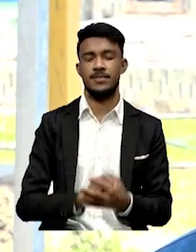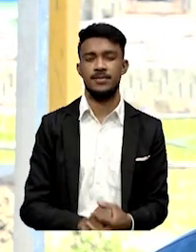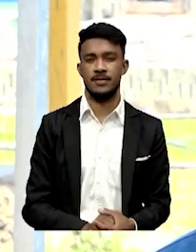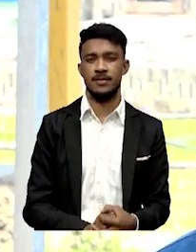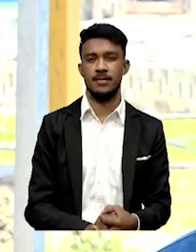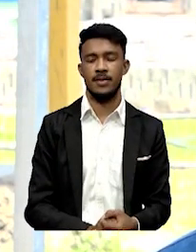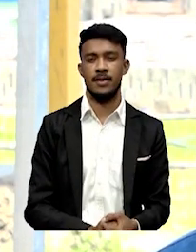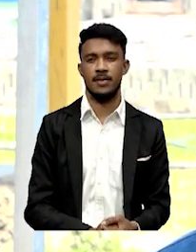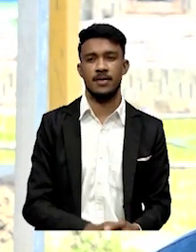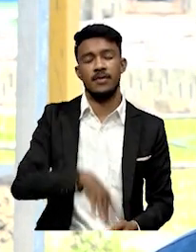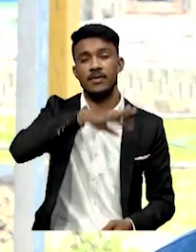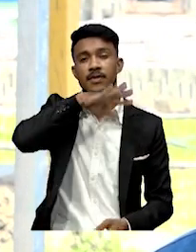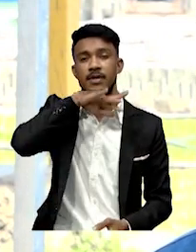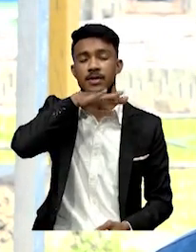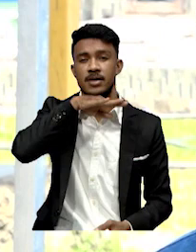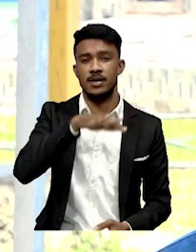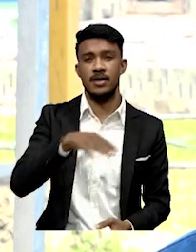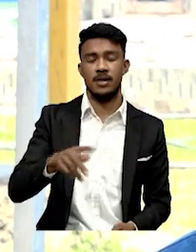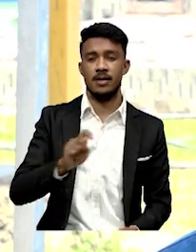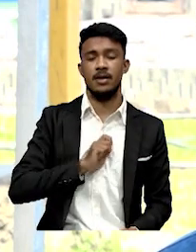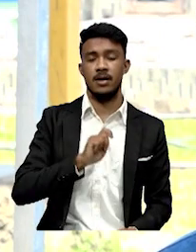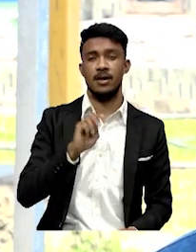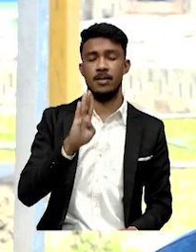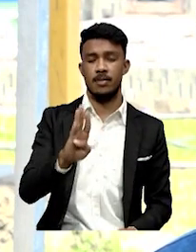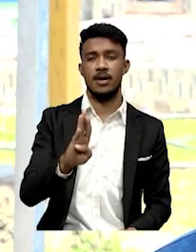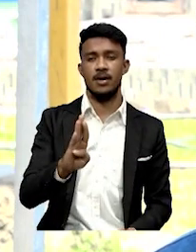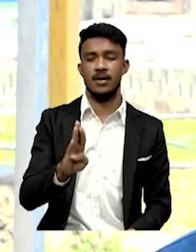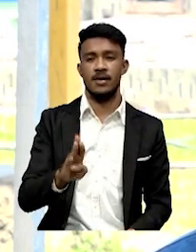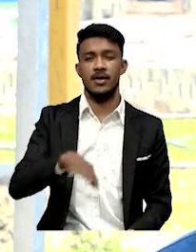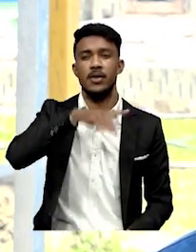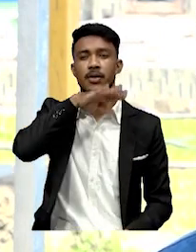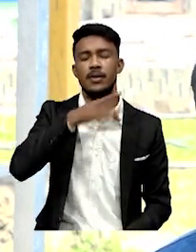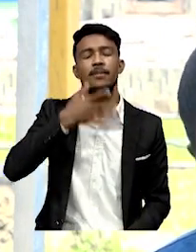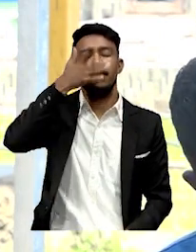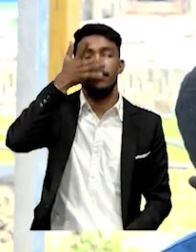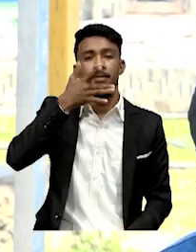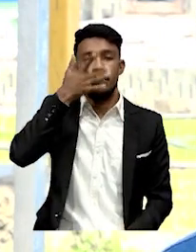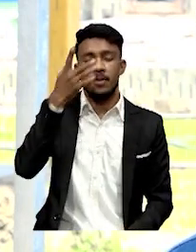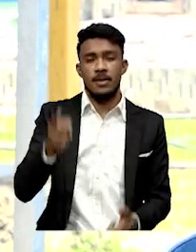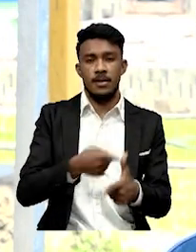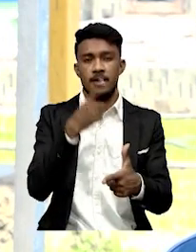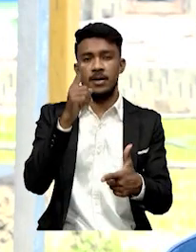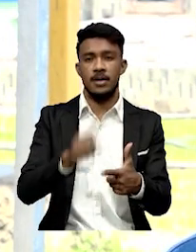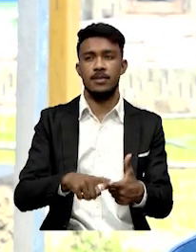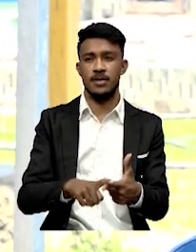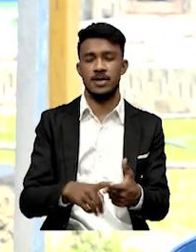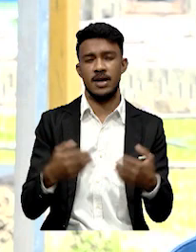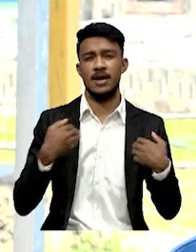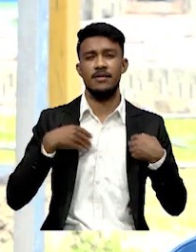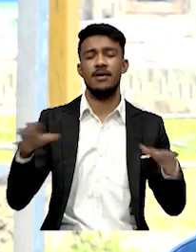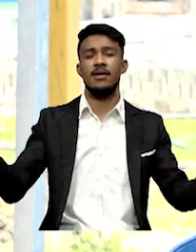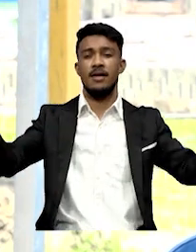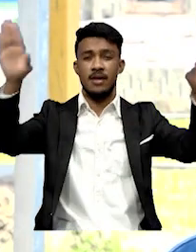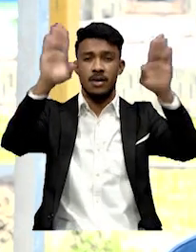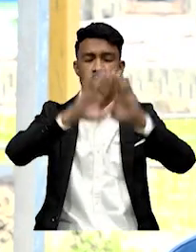Foi sampa tiba, né? E lixo tixeru nini is, depois, ituang, ihne na kukun, ita hanu inda